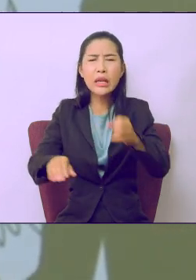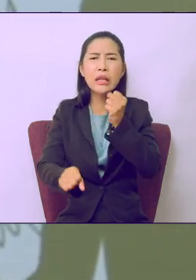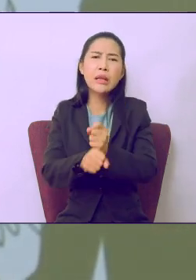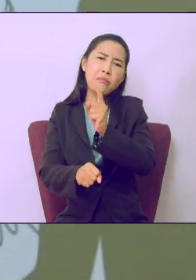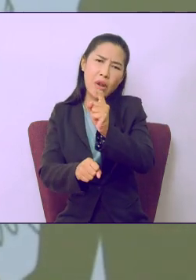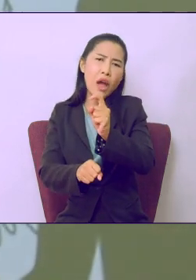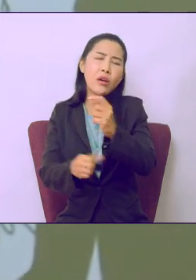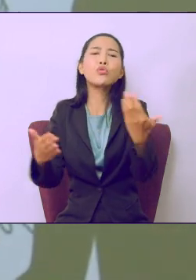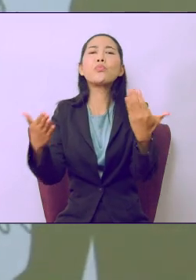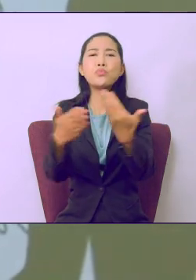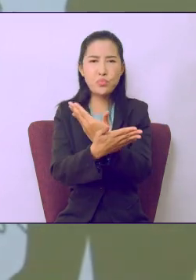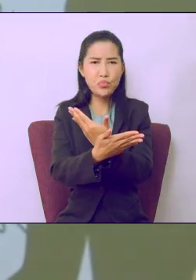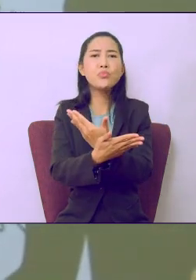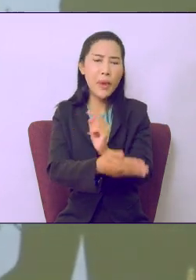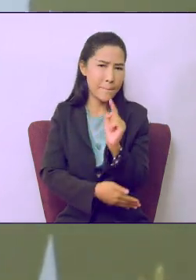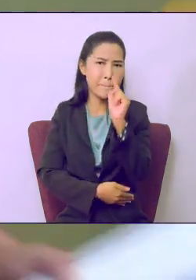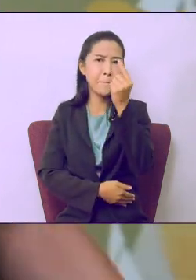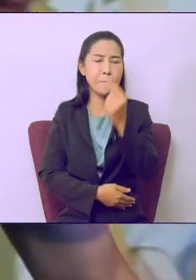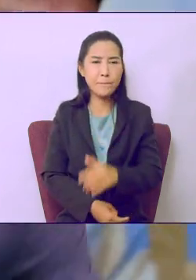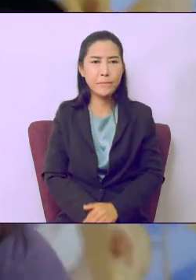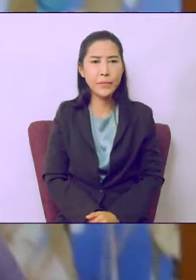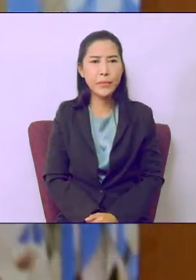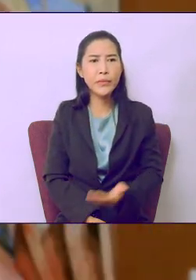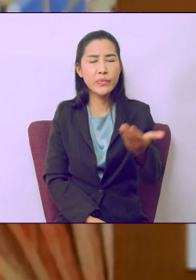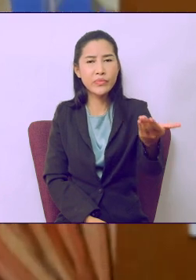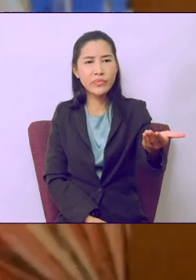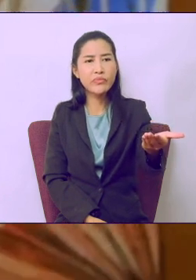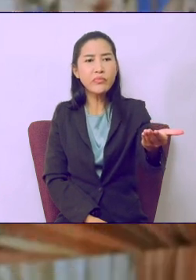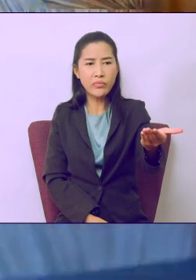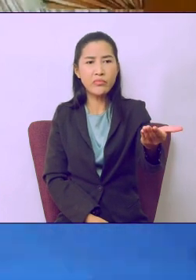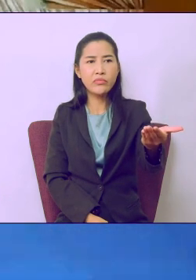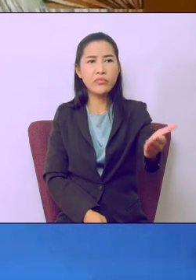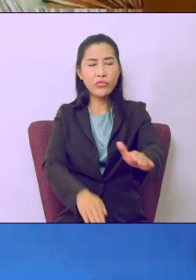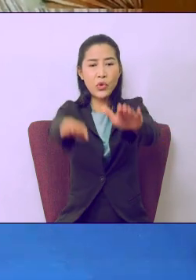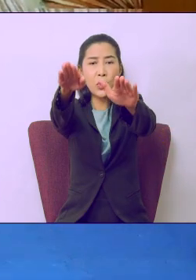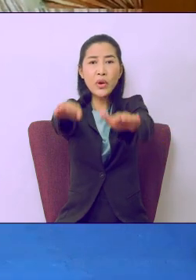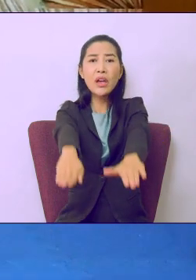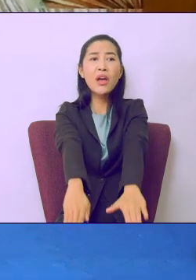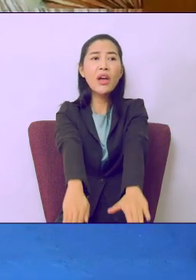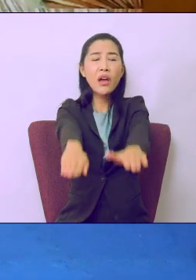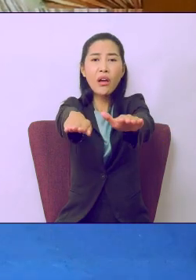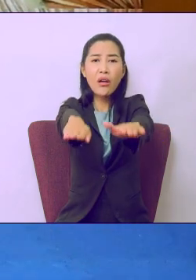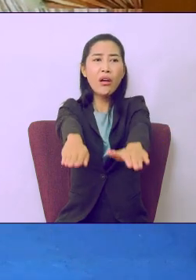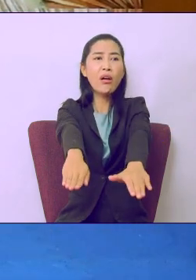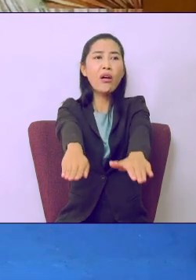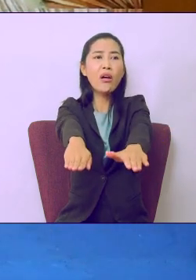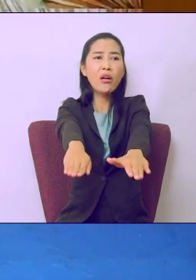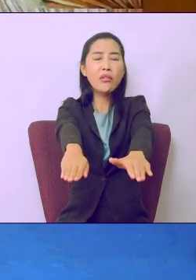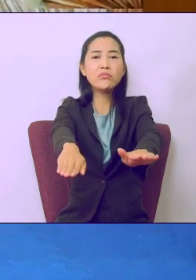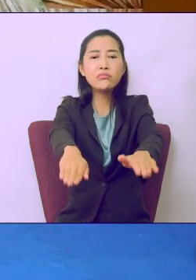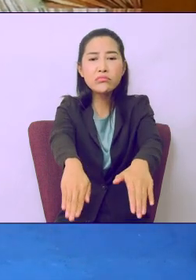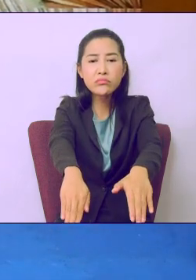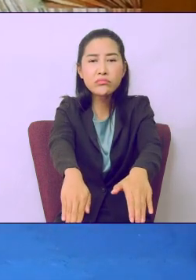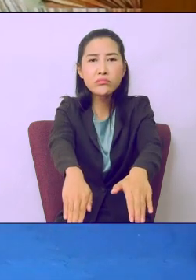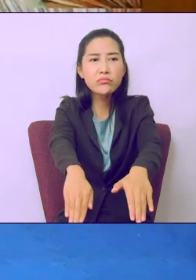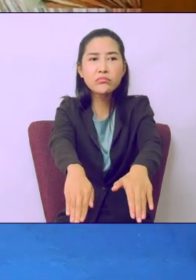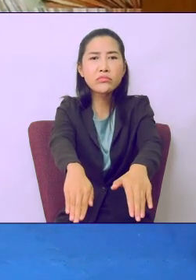ก็ต้องย้ายออกนะครับหรือปรับอย่างเช่น่าที่ผมบอกอ่ะครับเราเตรียมมาจะยกแขนยกขาทั้งคู่จริงๆแค่นี้ก็ได้ถ้าน้องอยู่